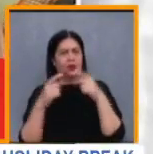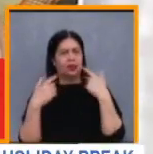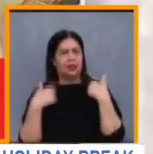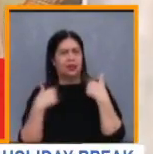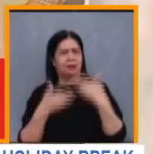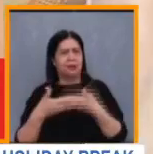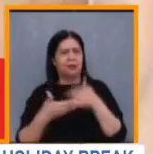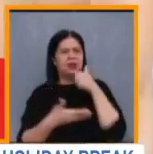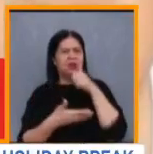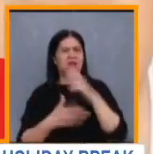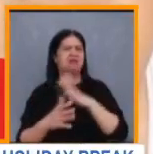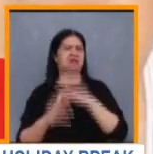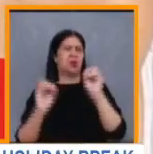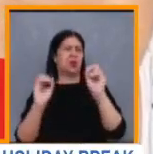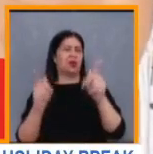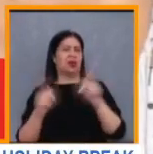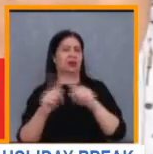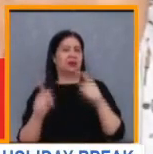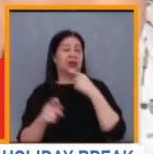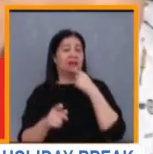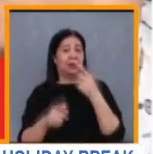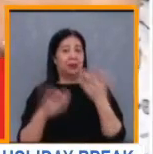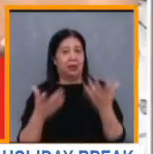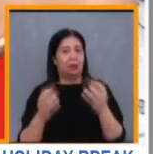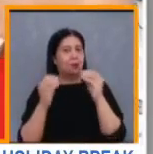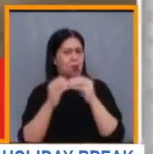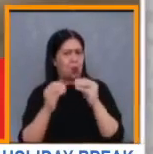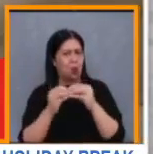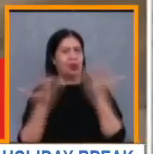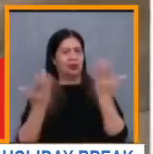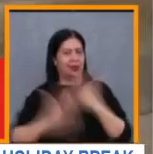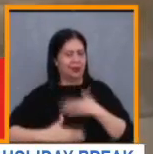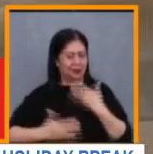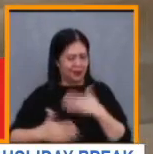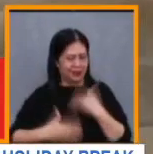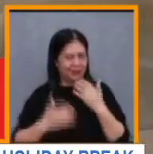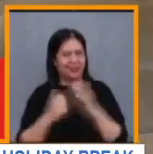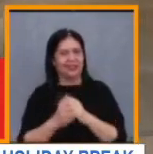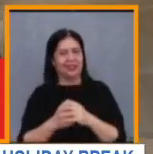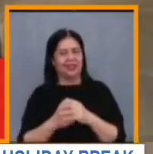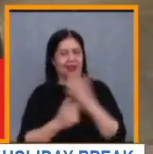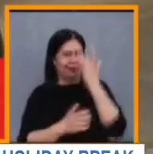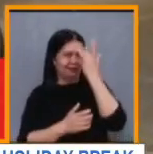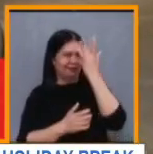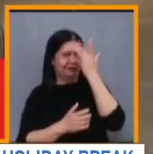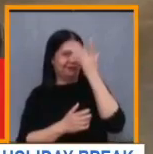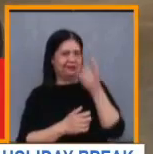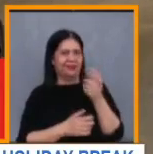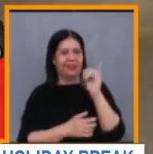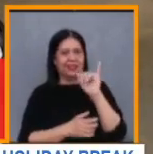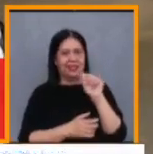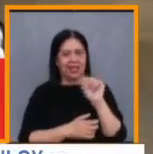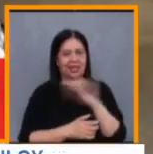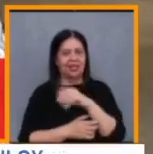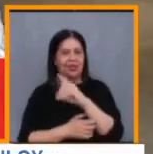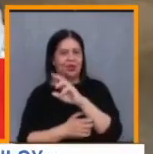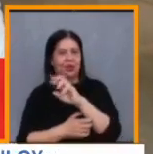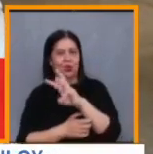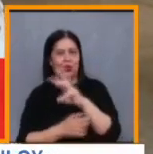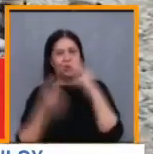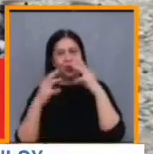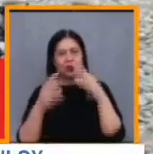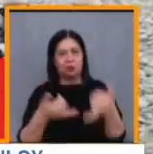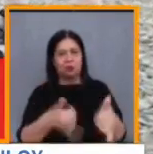na. Pero sabi nga, di ba, the more the merrier. Na na-realize daw ni na Iya true habang pinapanood maglaro sina